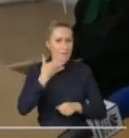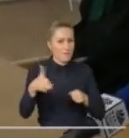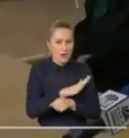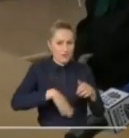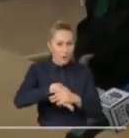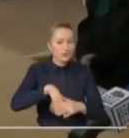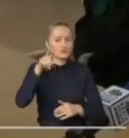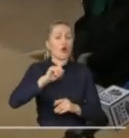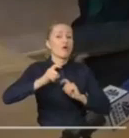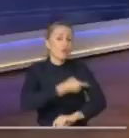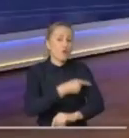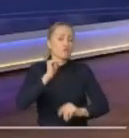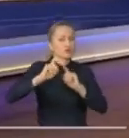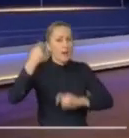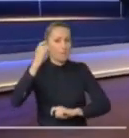wyklucza apelacji.